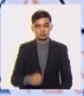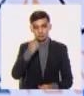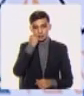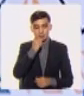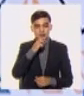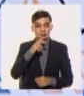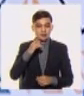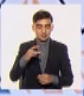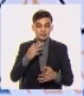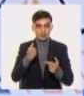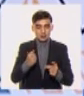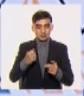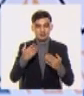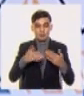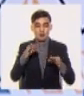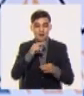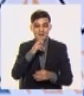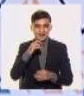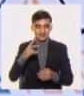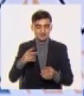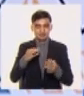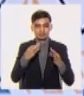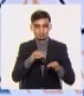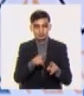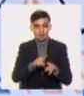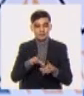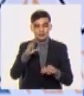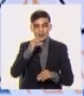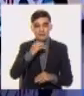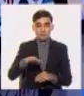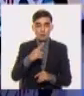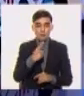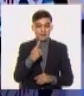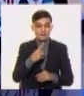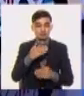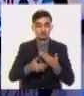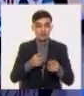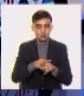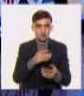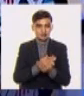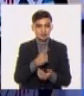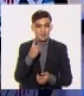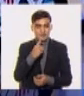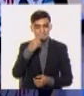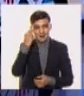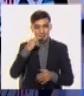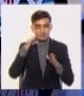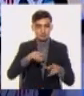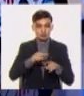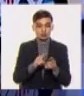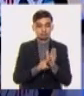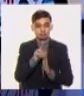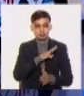Спасибо, Оскар. Да, ослабление карантина происходит по всему миру, но Европа на шаг впереди. Так, например, лидером стала Италия, где еще